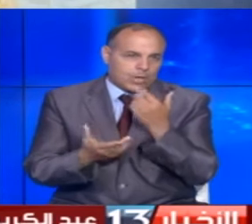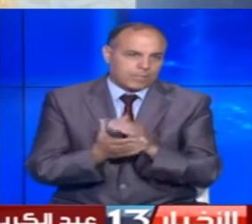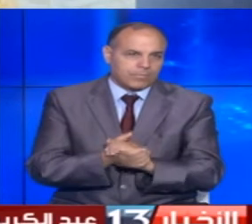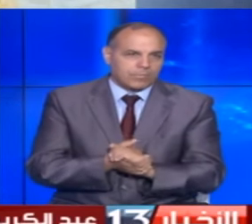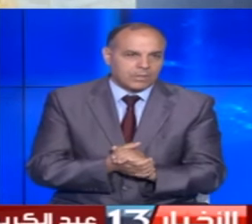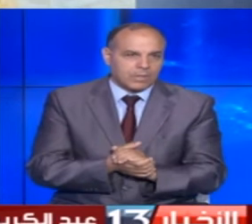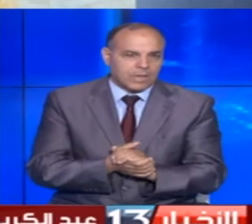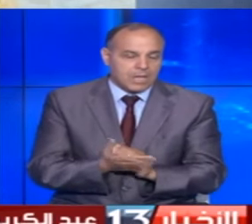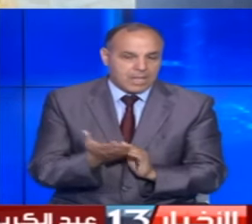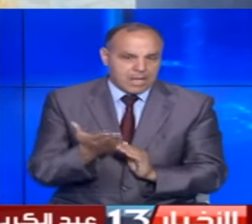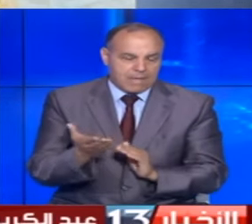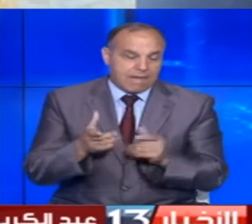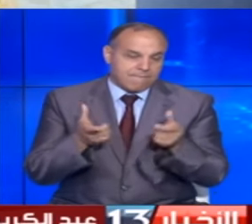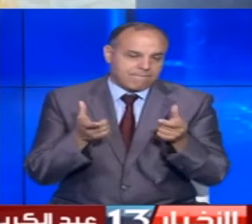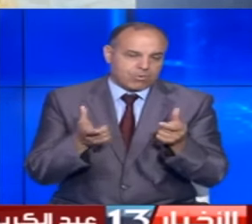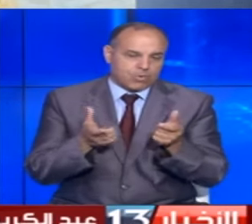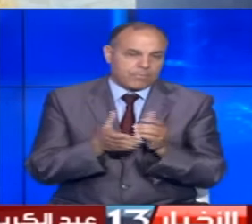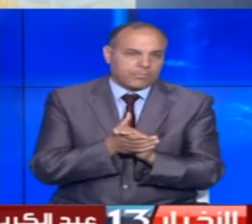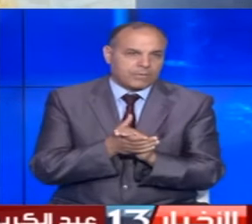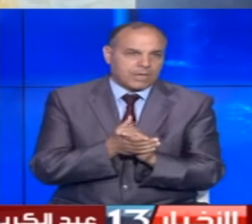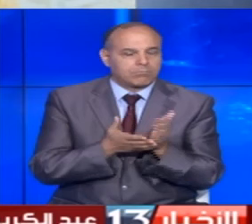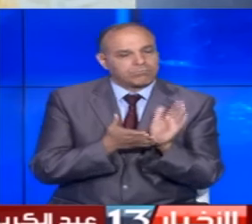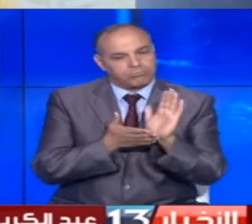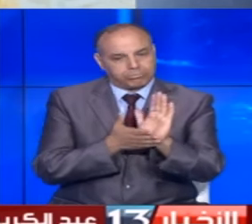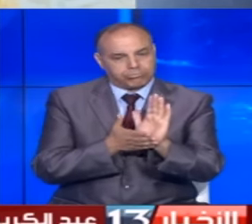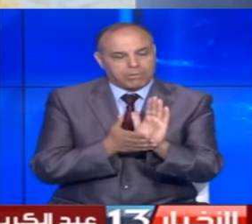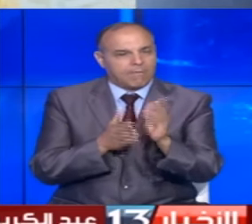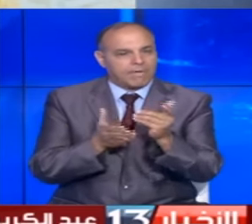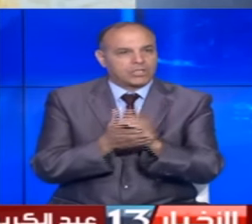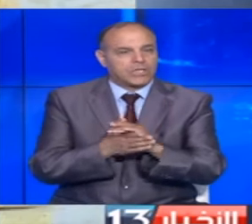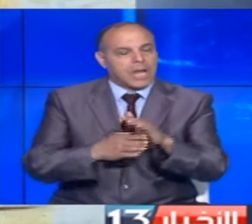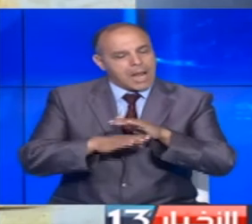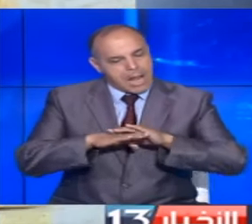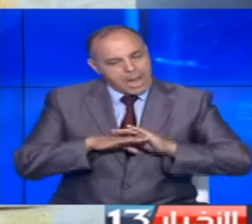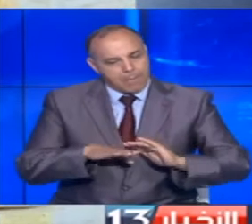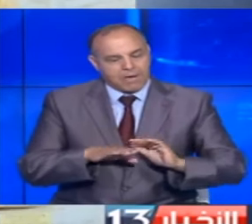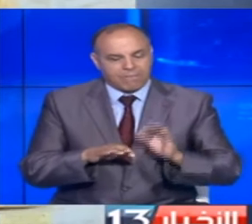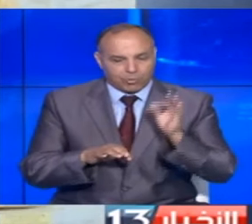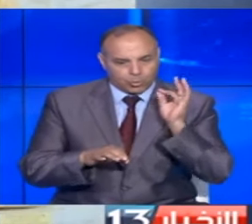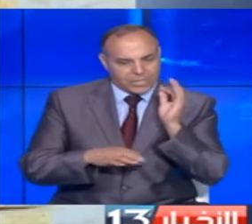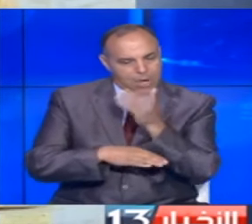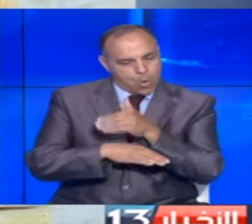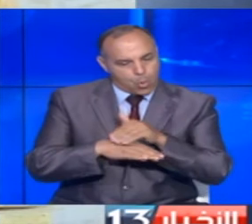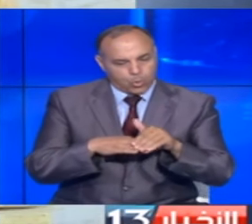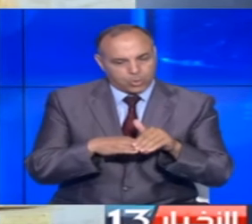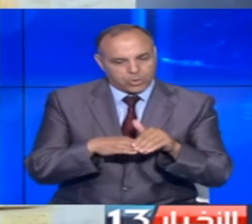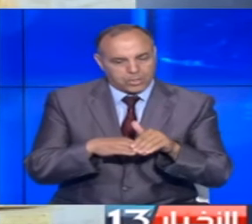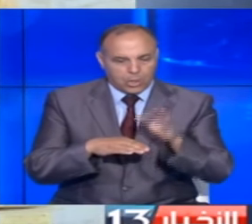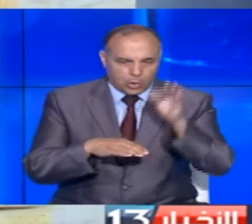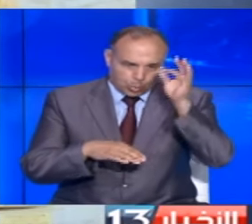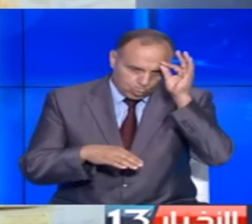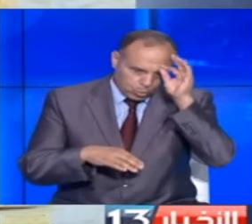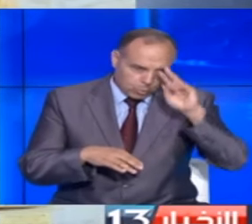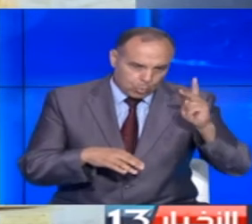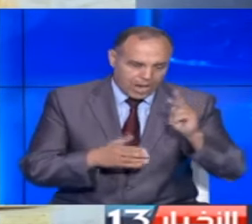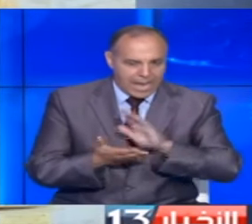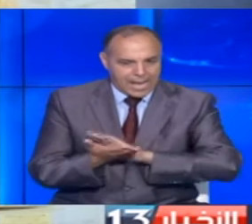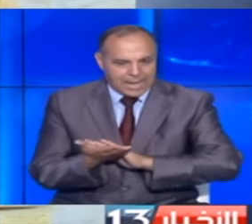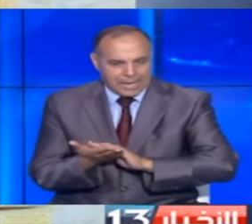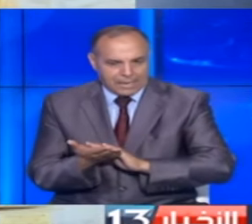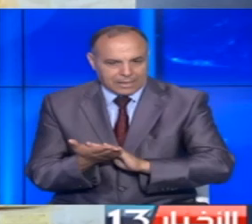وكانت فرصه لاستعراض الوضع الامني على الحدود التونسيه البريه